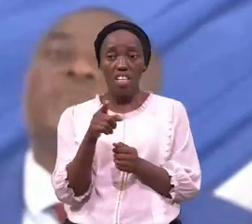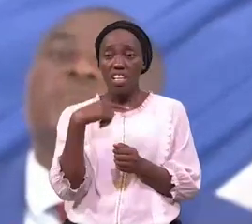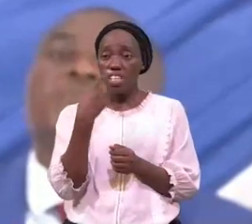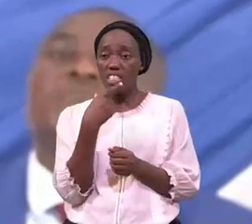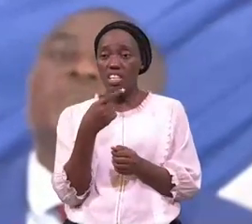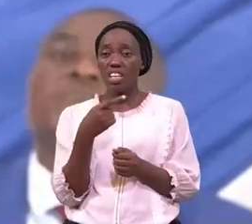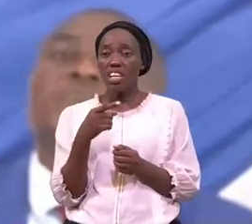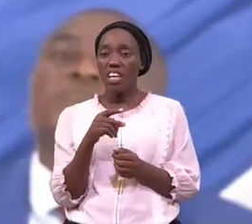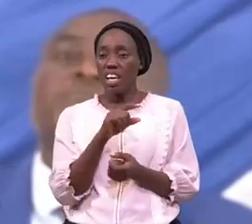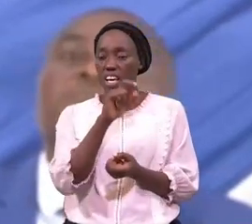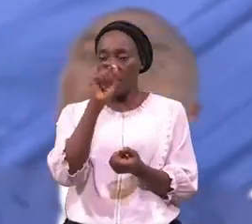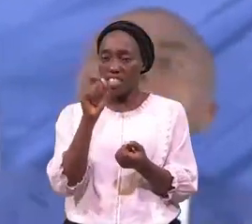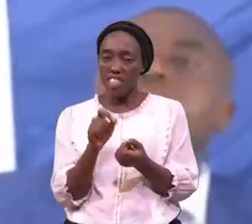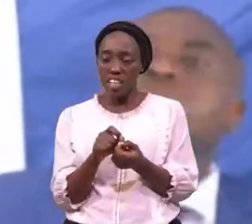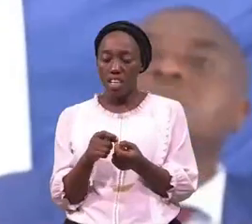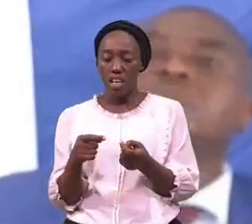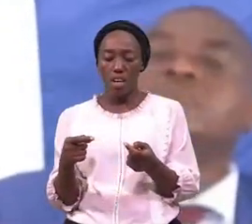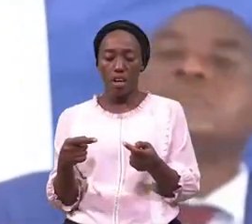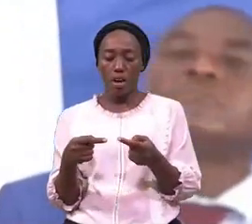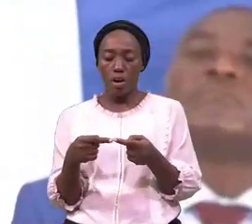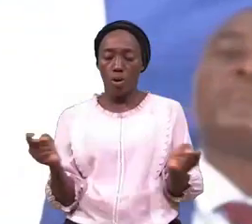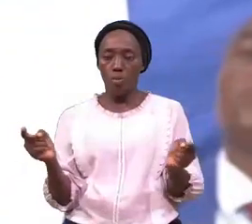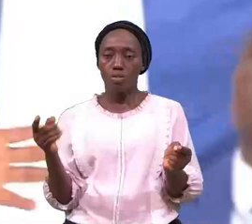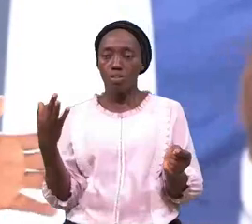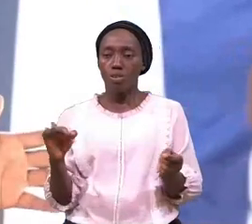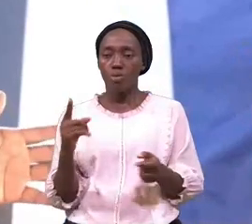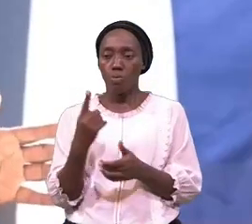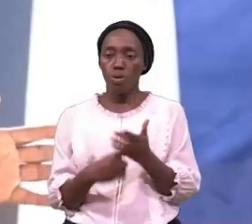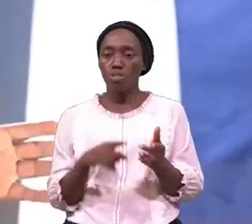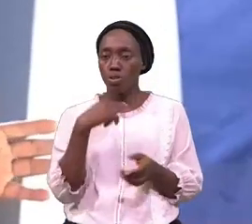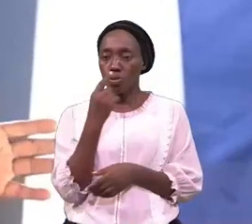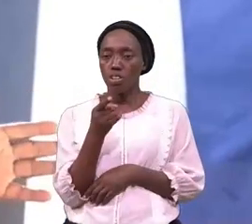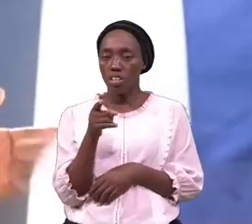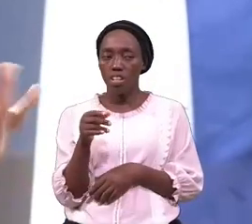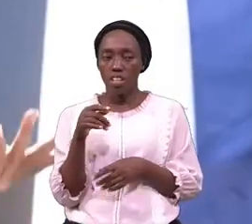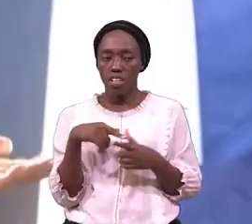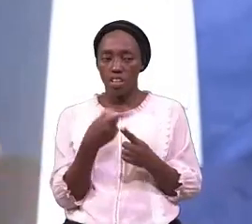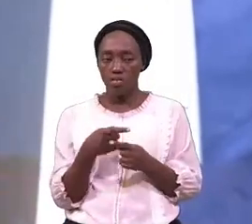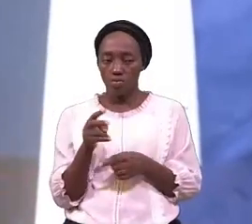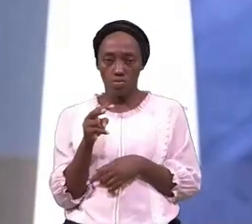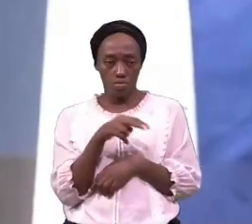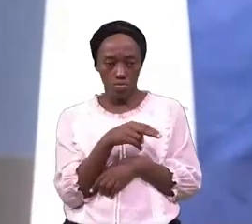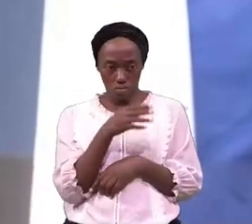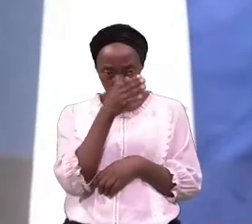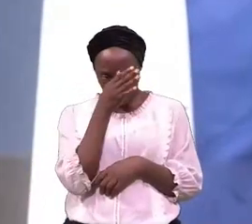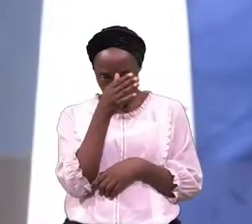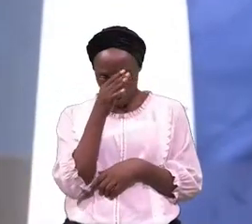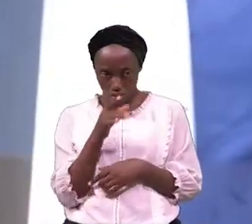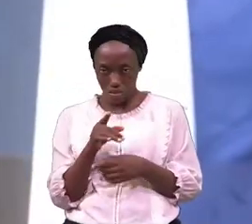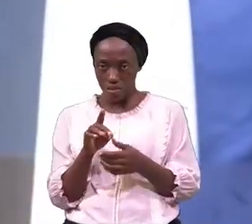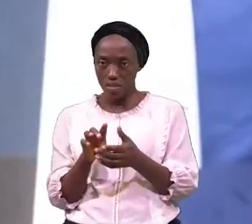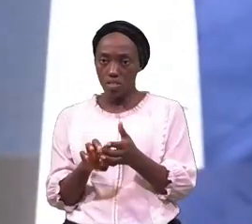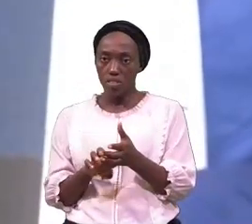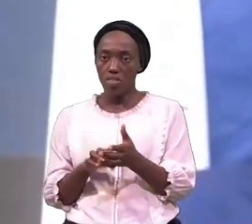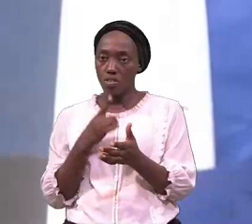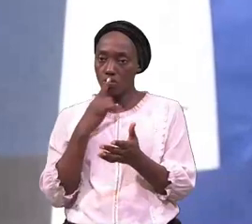Et vous dites exactement l'opposé de ce que je vous ai dit. Et vous me regardez. Papa, confirme la